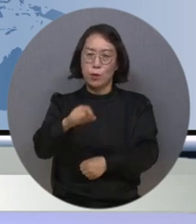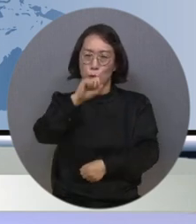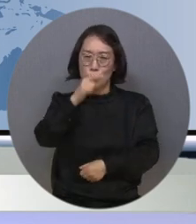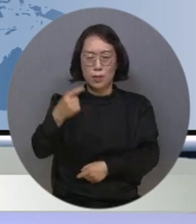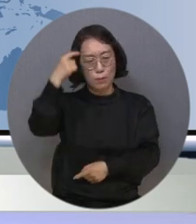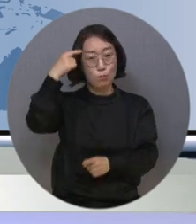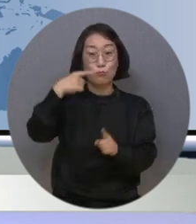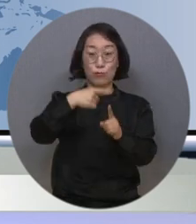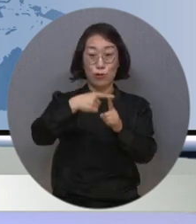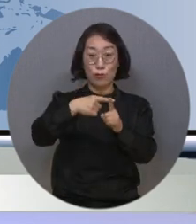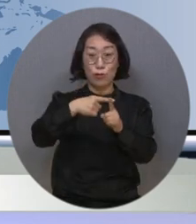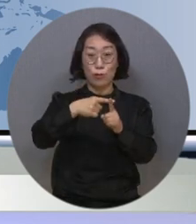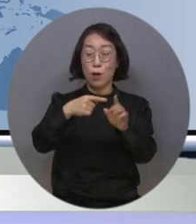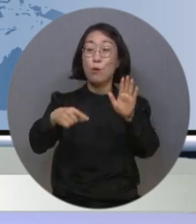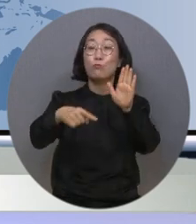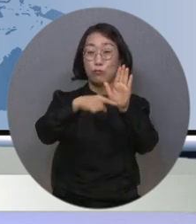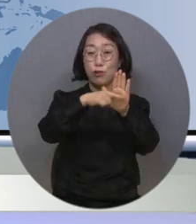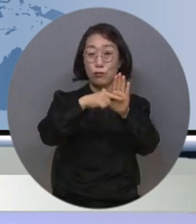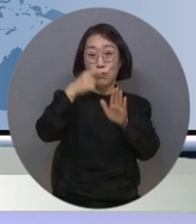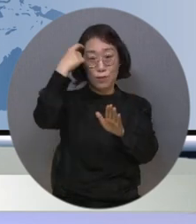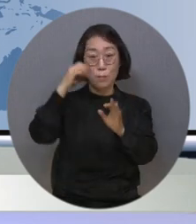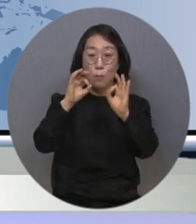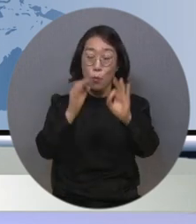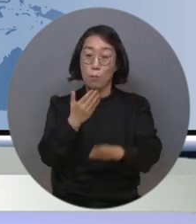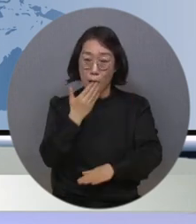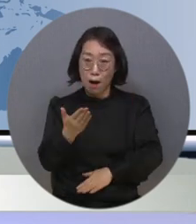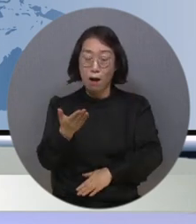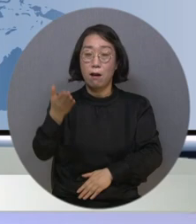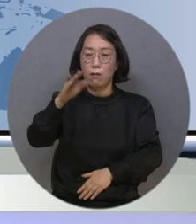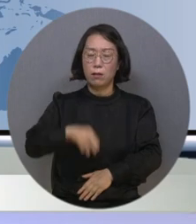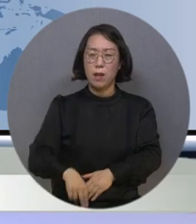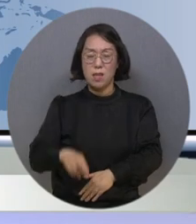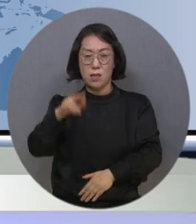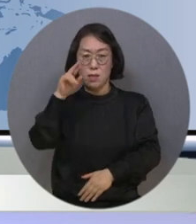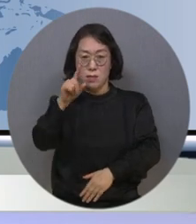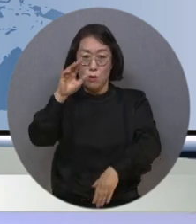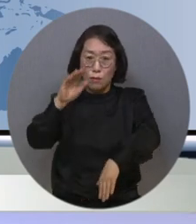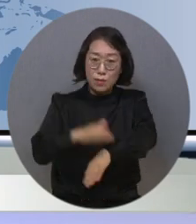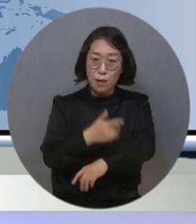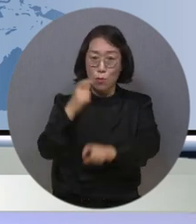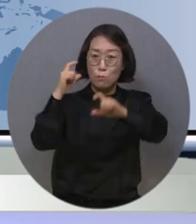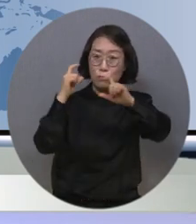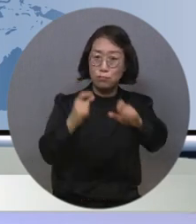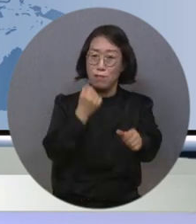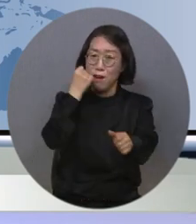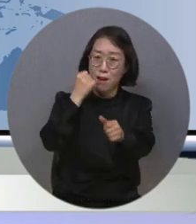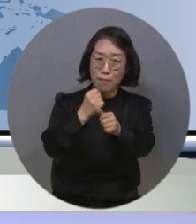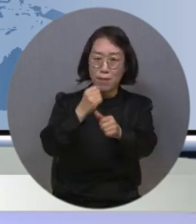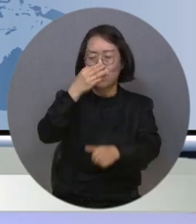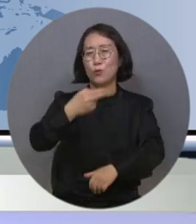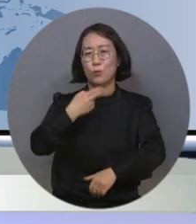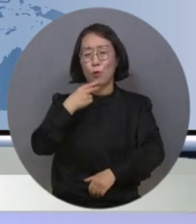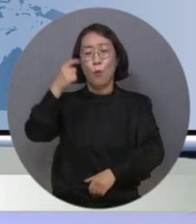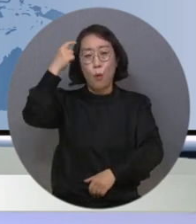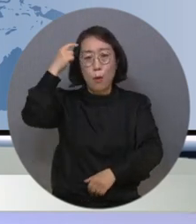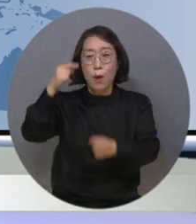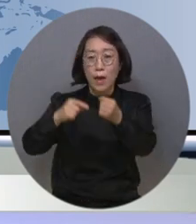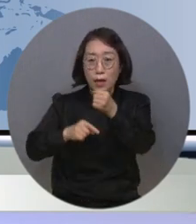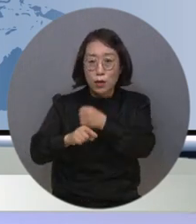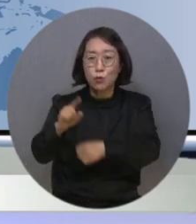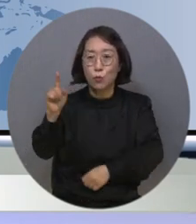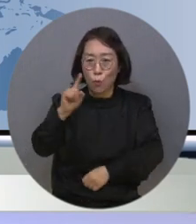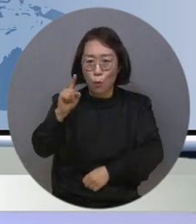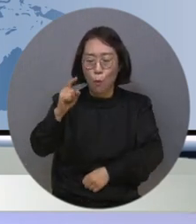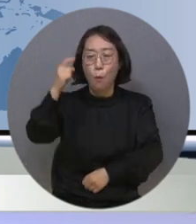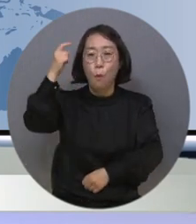피할 수 없죠. 하지만 지하철 선전전을 틀렸다고 할 수 있을까요? 이렇게까지 했어야만 하는 이유,